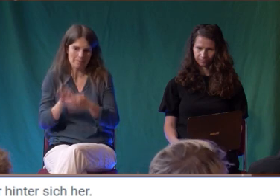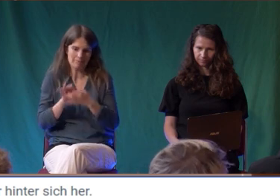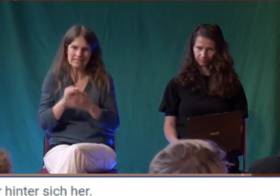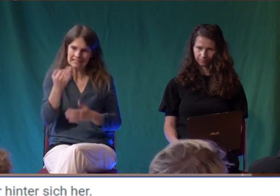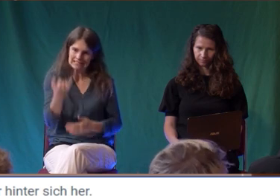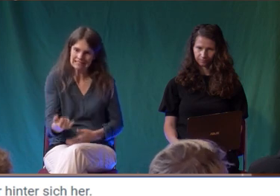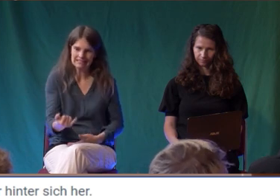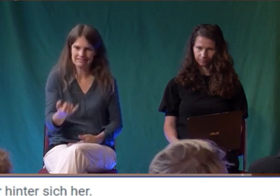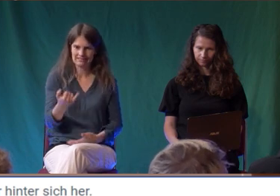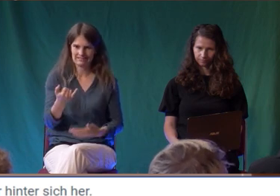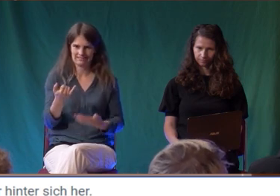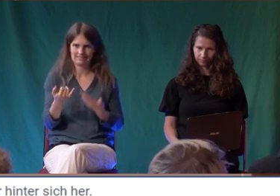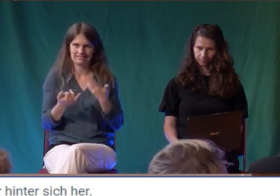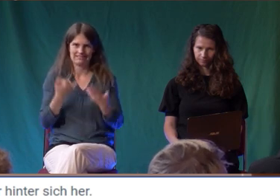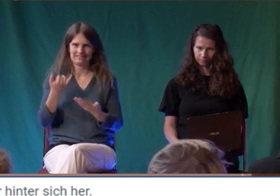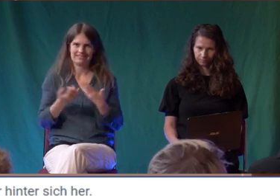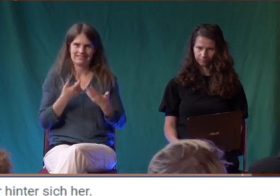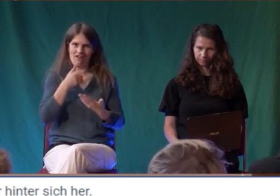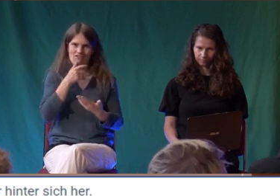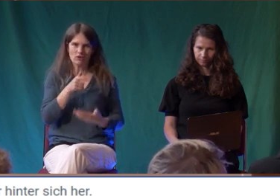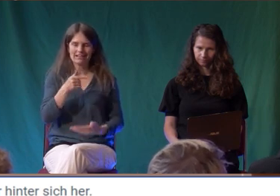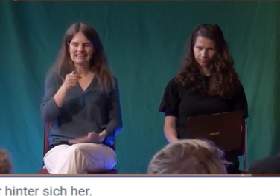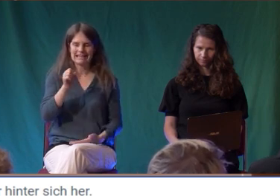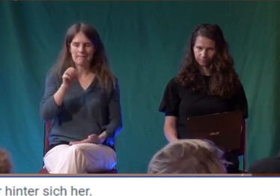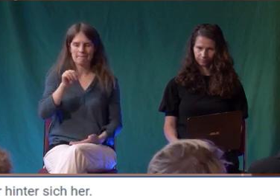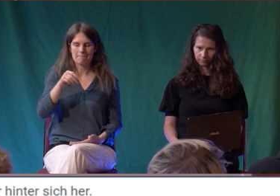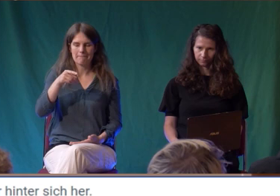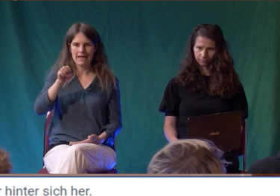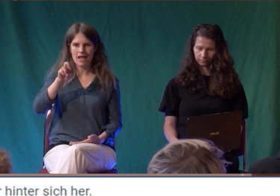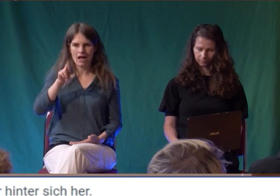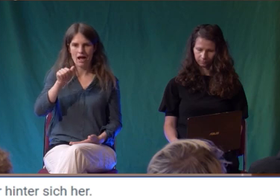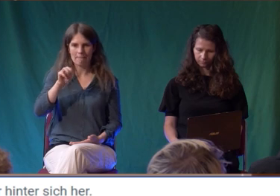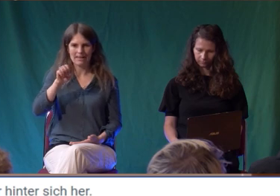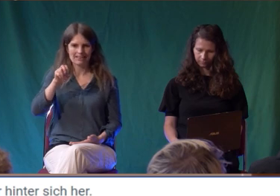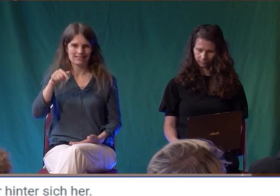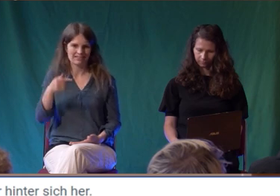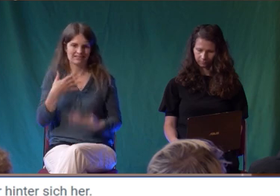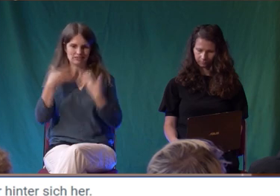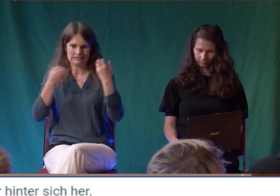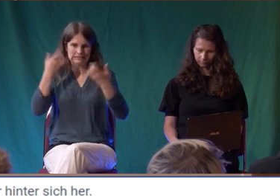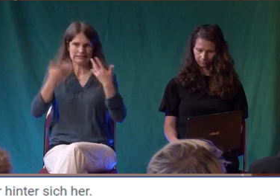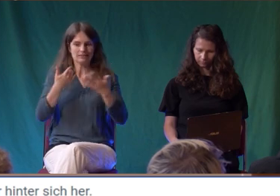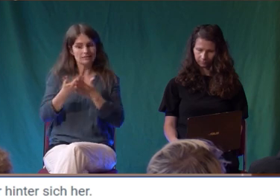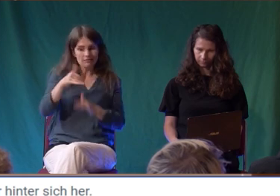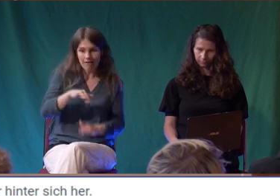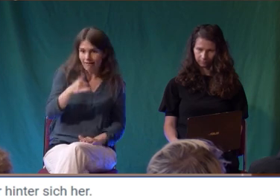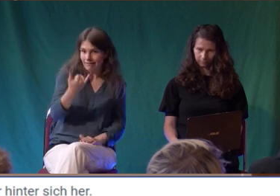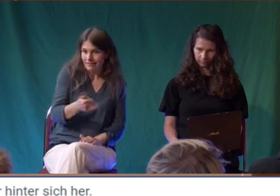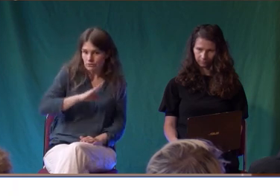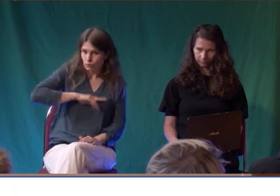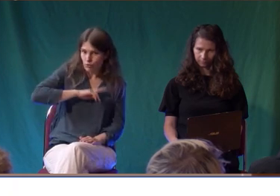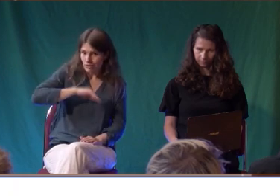und das Wort Temperament zu beschreiben auch unterschiedlich mit es gibt geduldige Kinder und es gibt Kinder